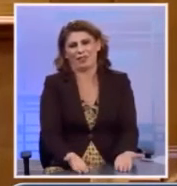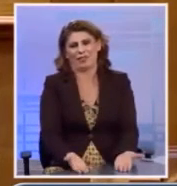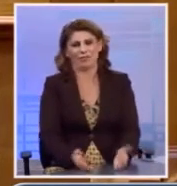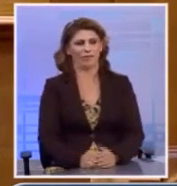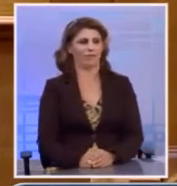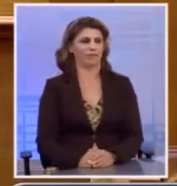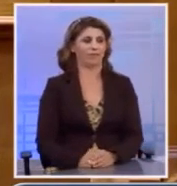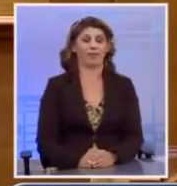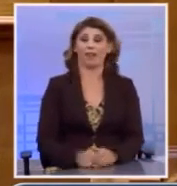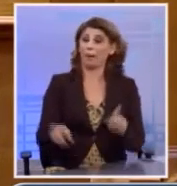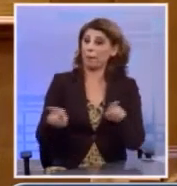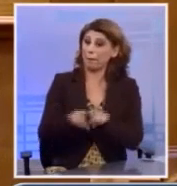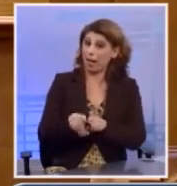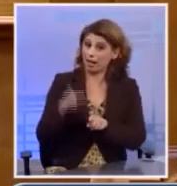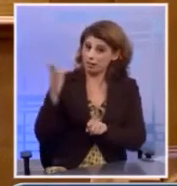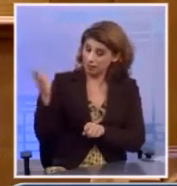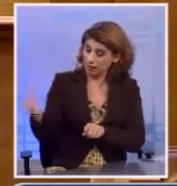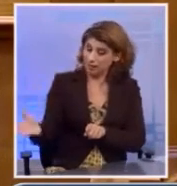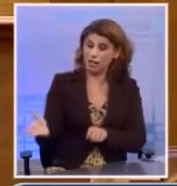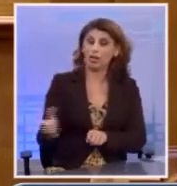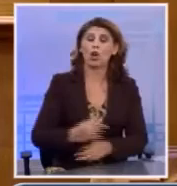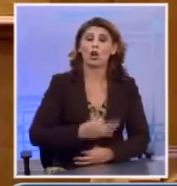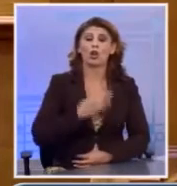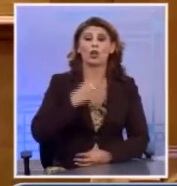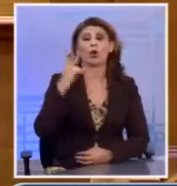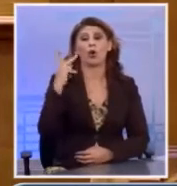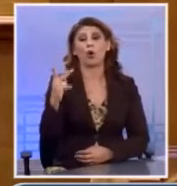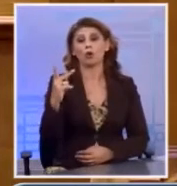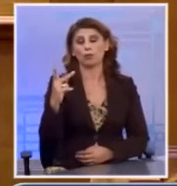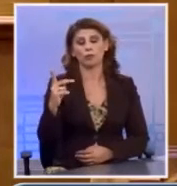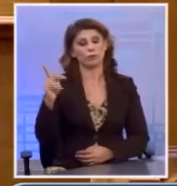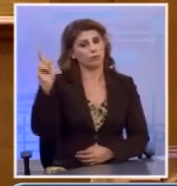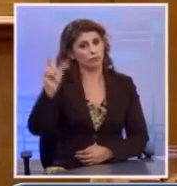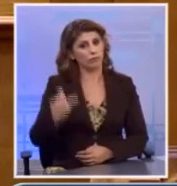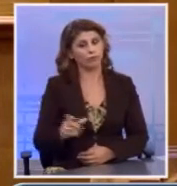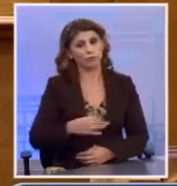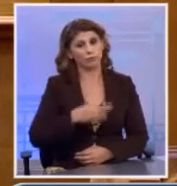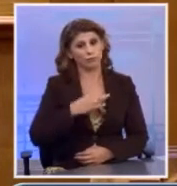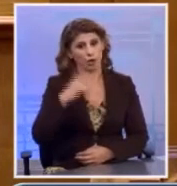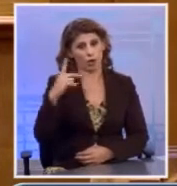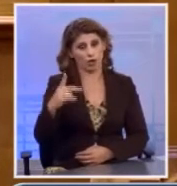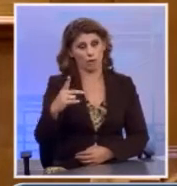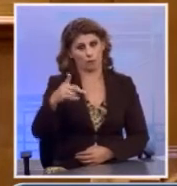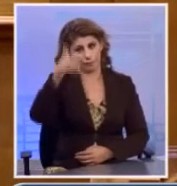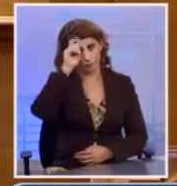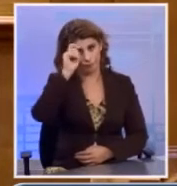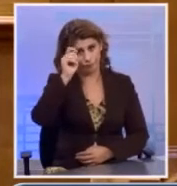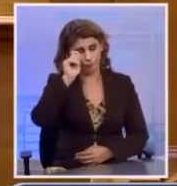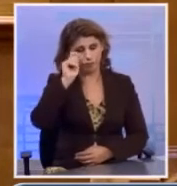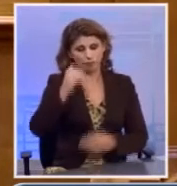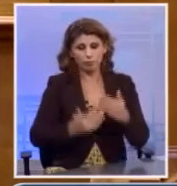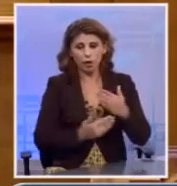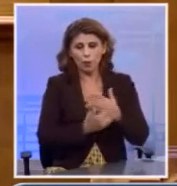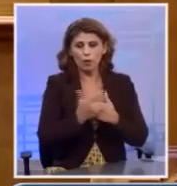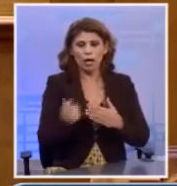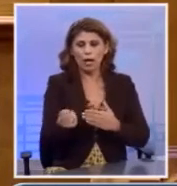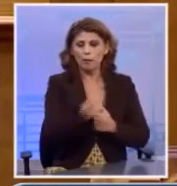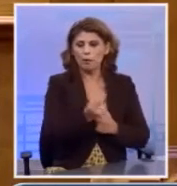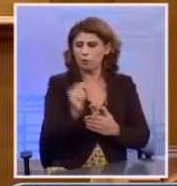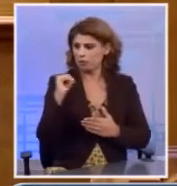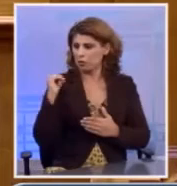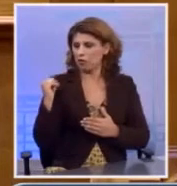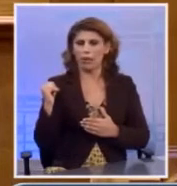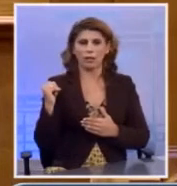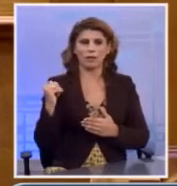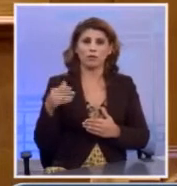και ο κύριος Κοντομινάς, που μας αποκάλυψε σε μια πρωινή εκπομπή προχθές, που